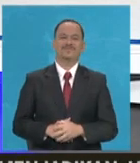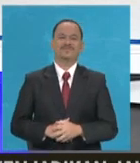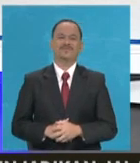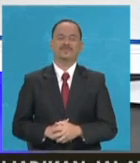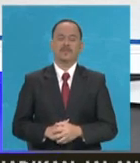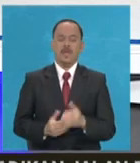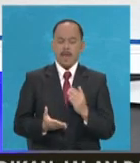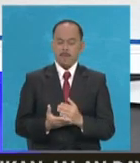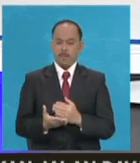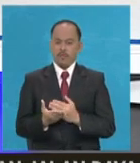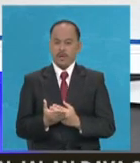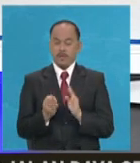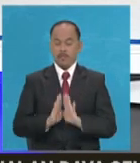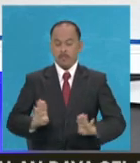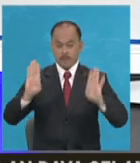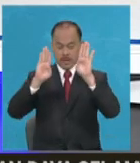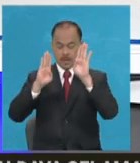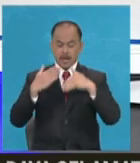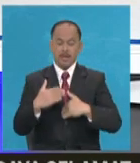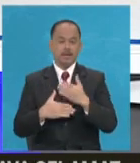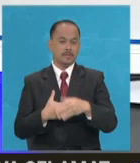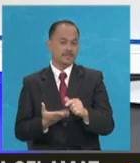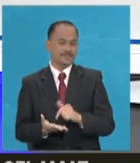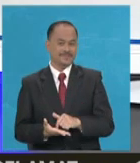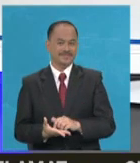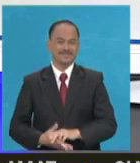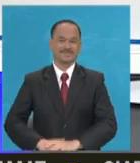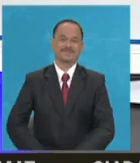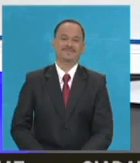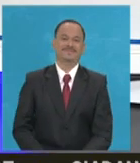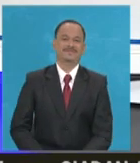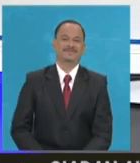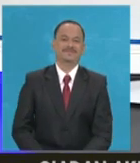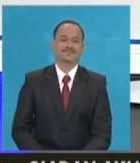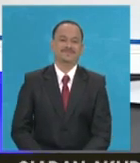ikuti butirannya dan bahan-bahan berita yang lain seketika nanti